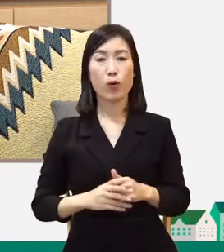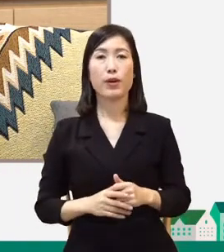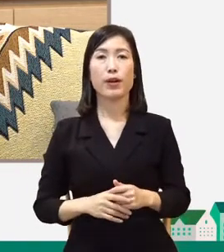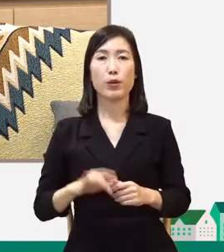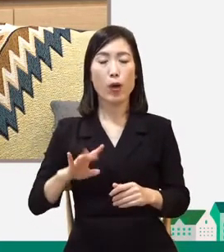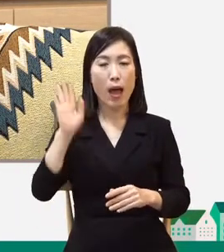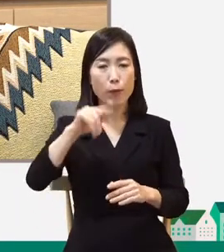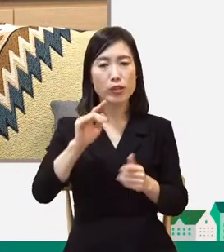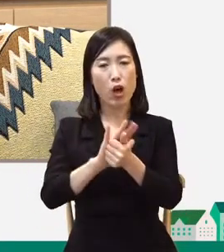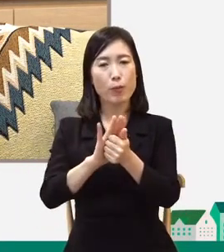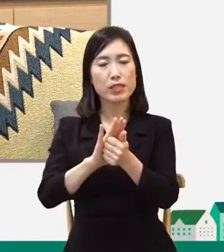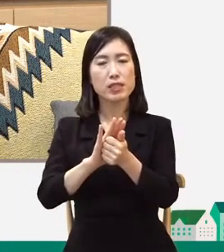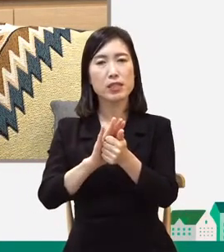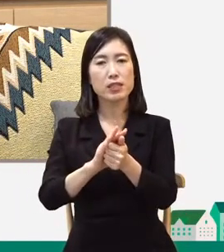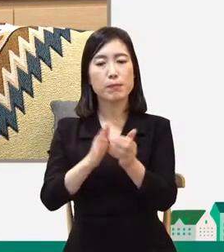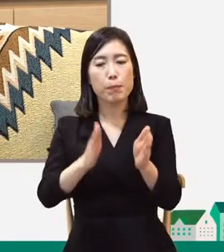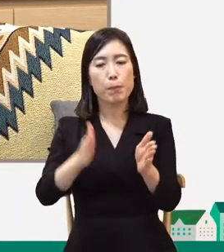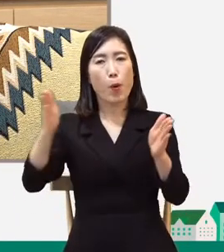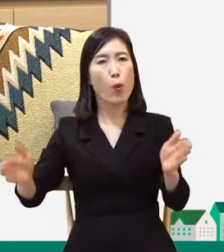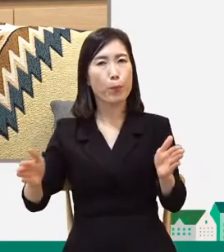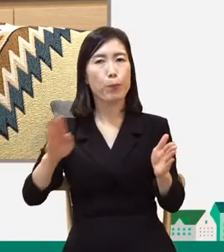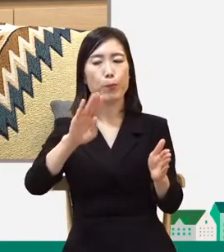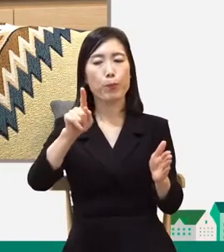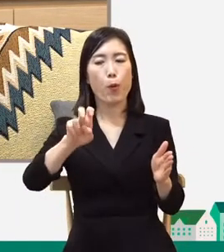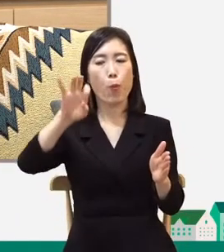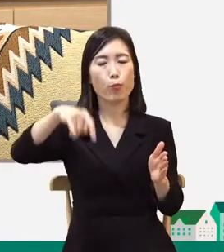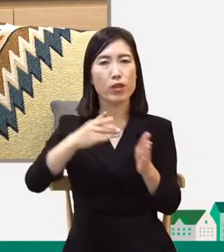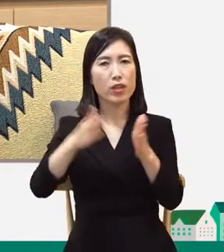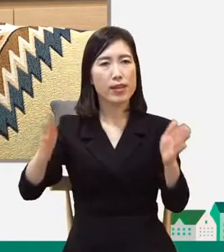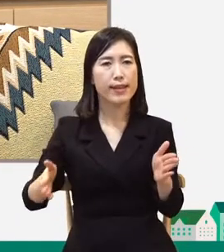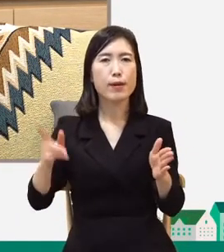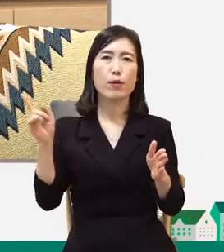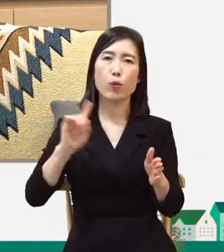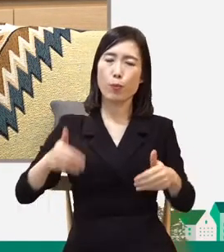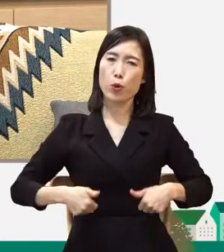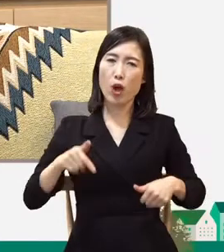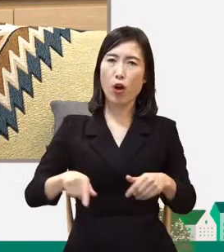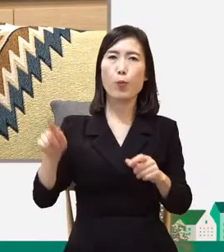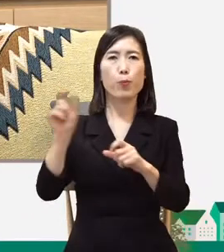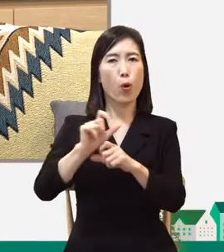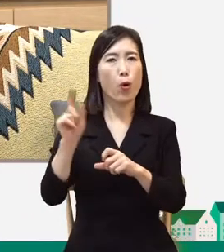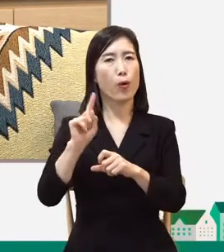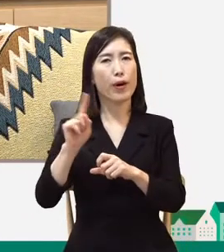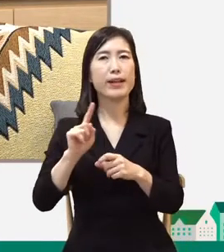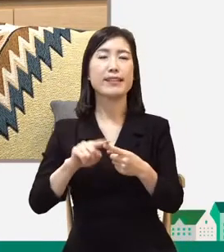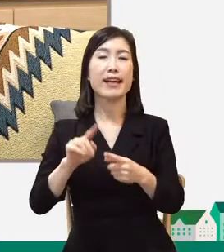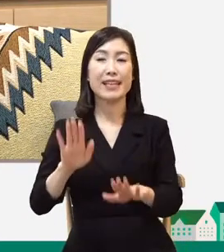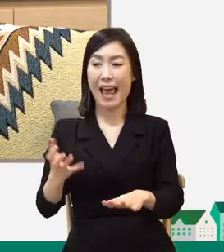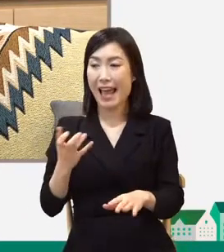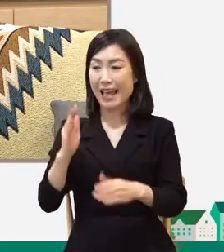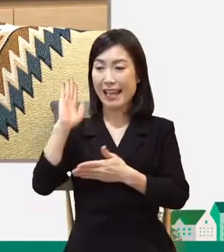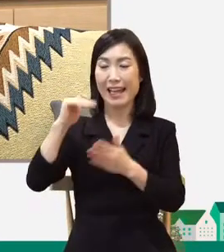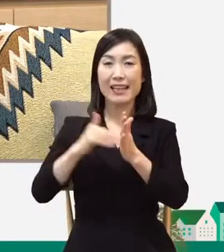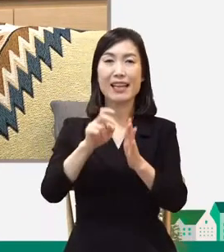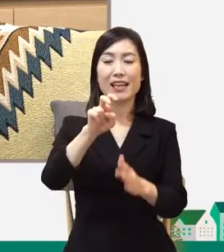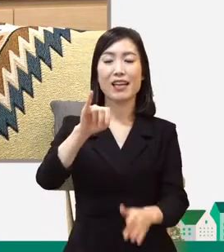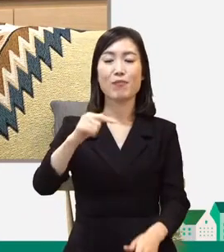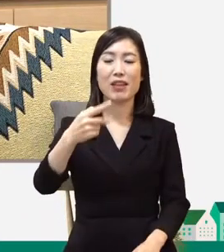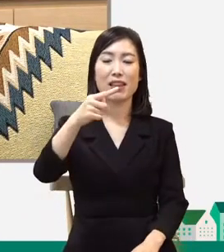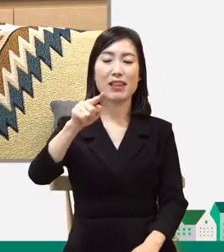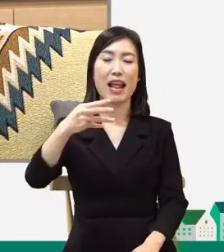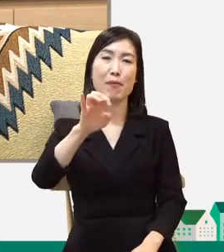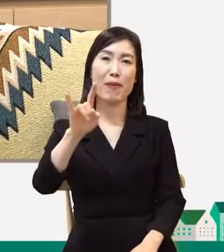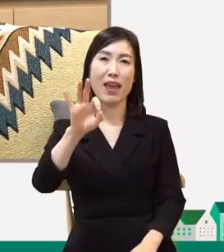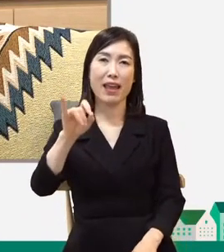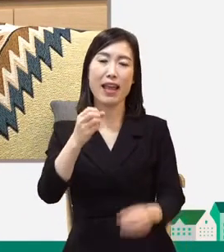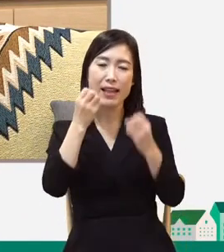안에서의 범위, 서비스 범위는 또 무엇이 좀 더 필요한지를 여기 민달팽이의 그 시도를 통해서